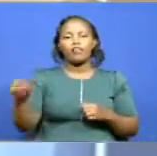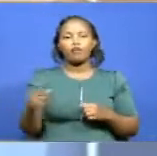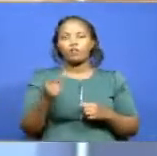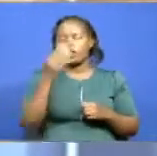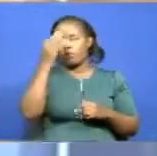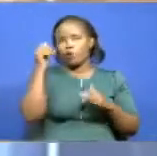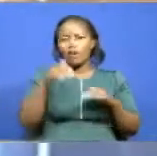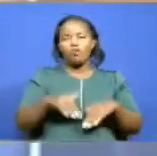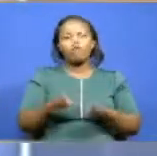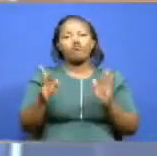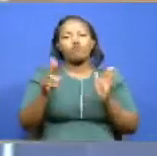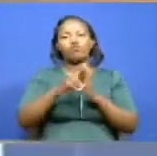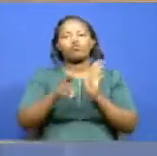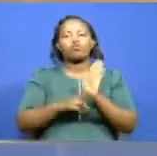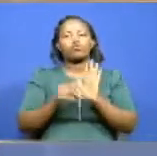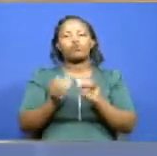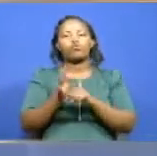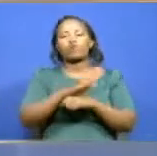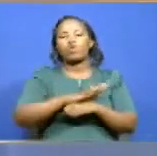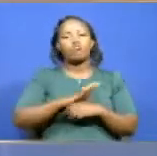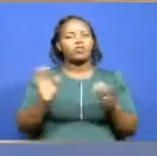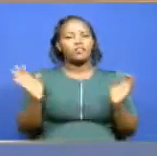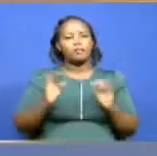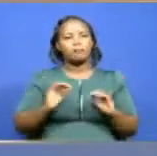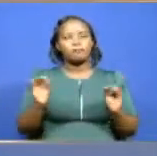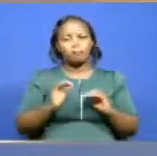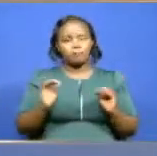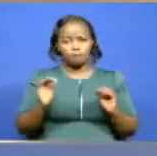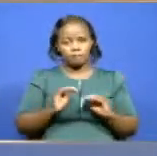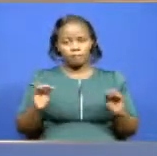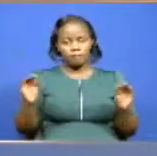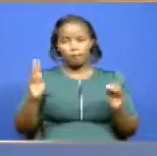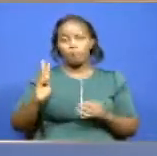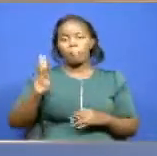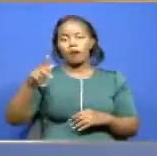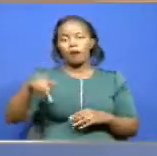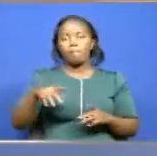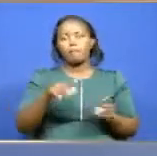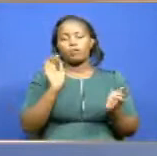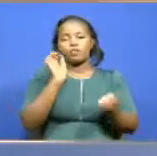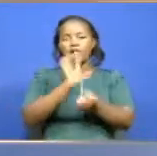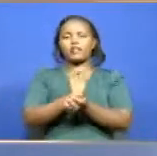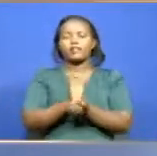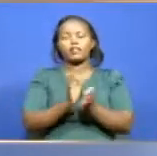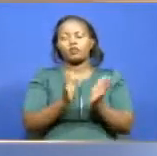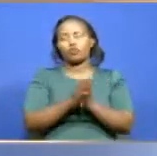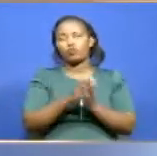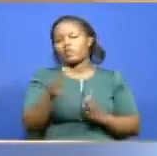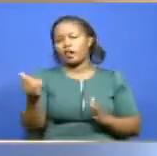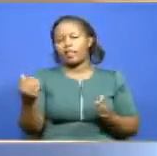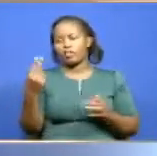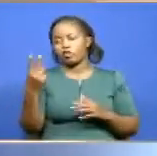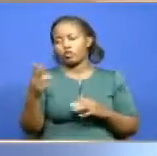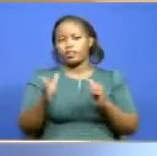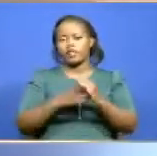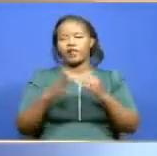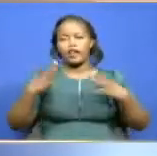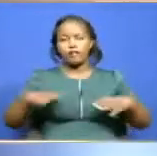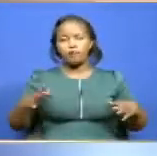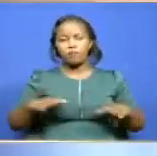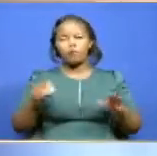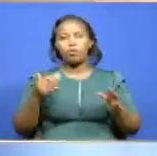kukiuka kanuni za kudhibiti msambao wa ugonjwa wa korona. Mbunge huyo alikamatwa pamoja na watu wengine 29 baada ya